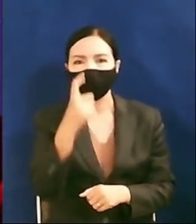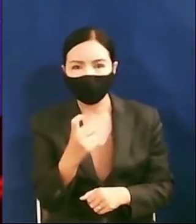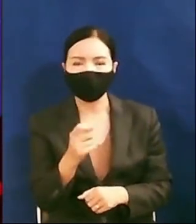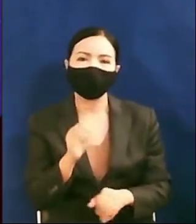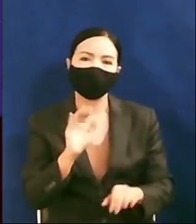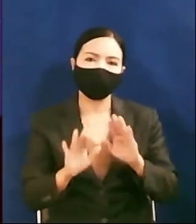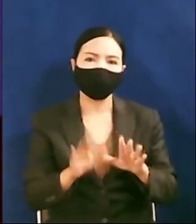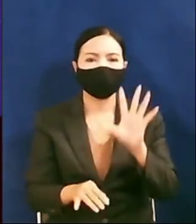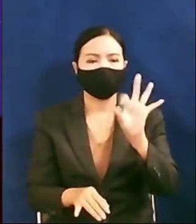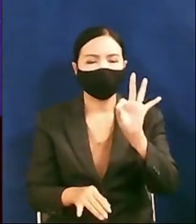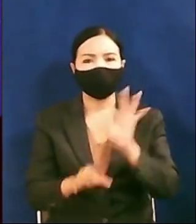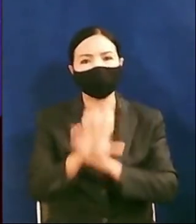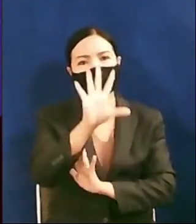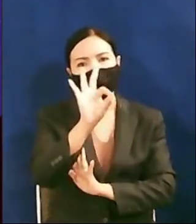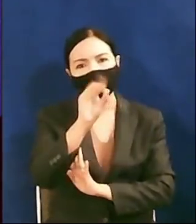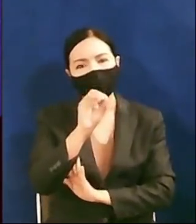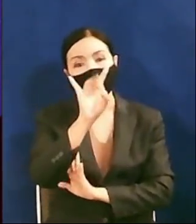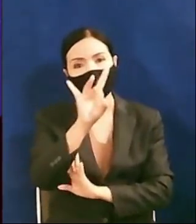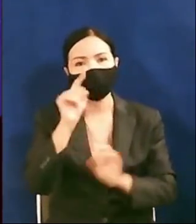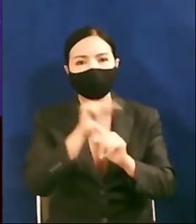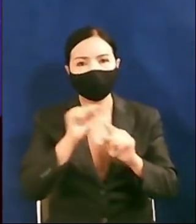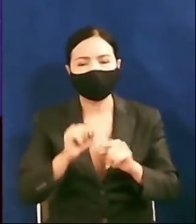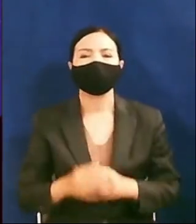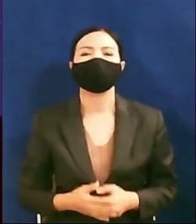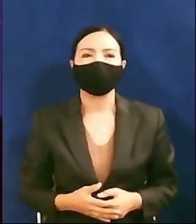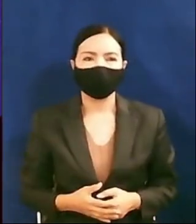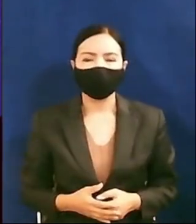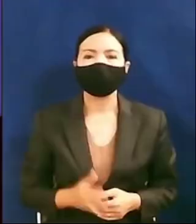อยู่สูงถึง 98% นะครับถัดไปครับ